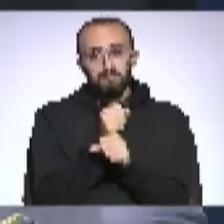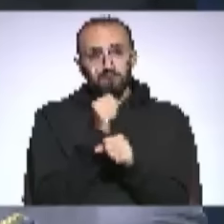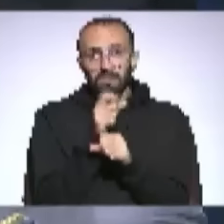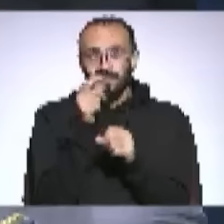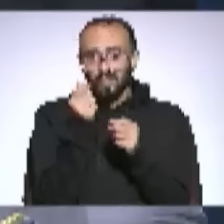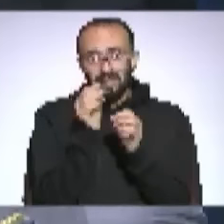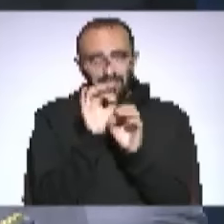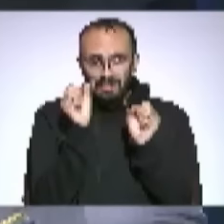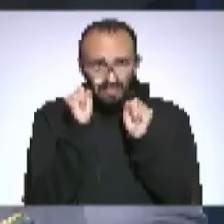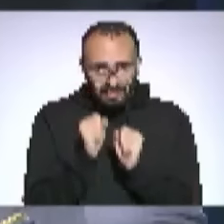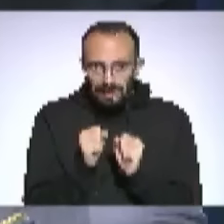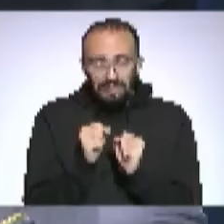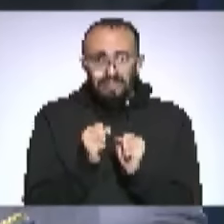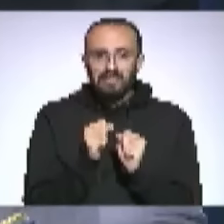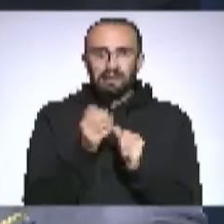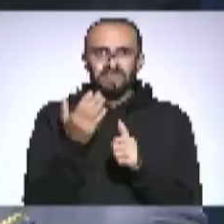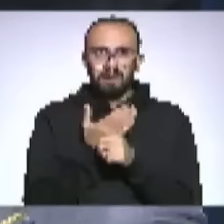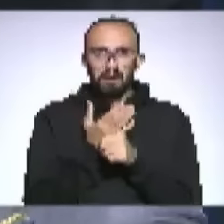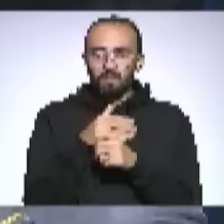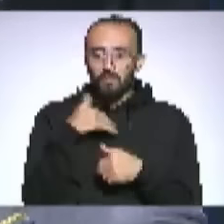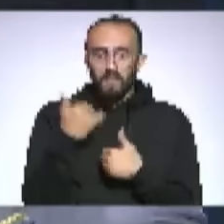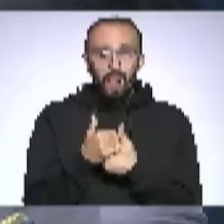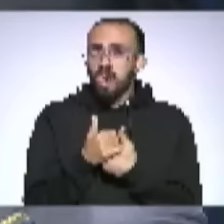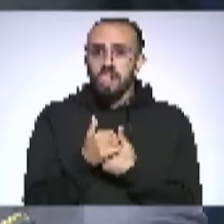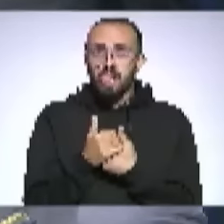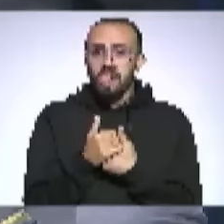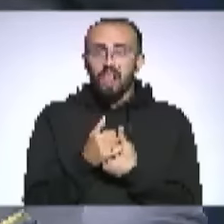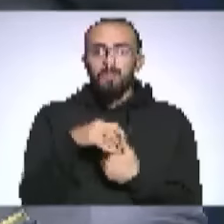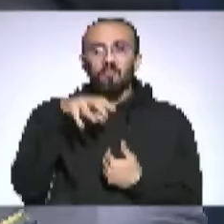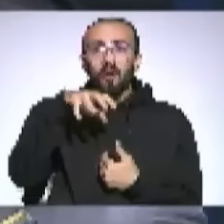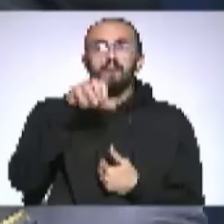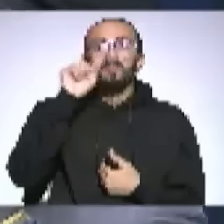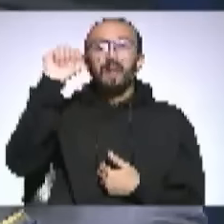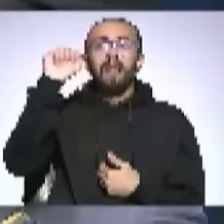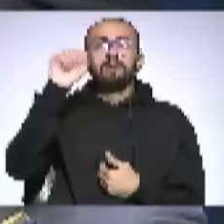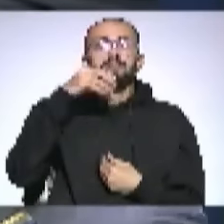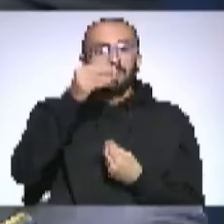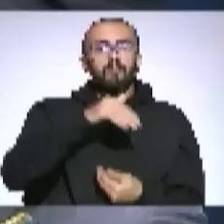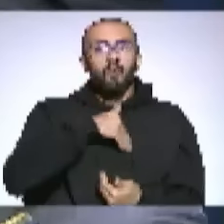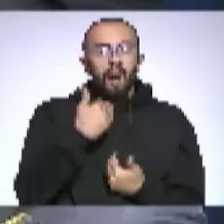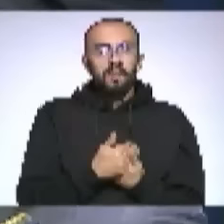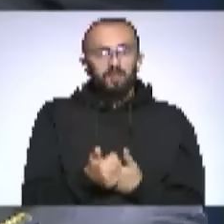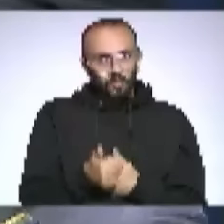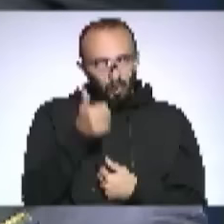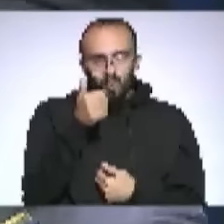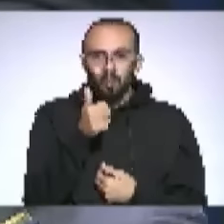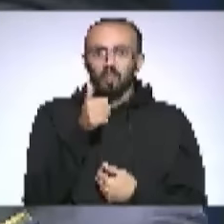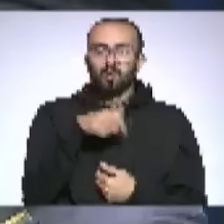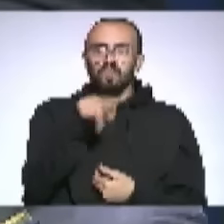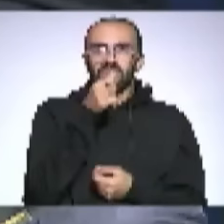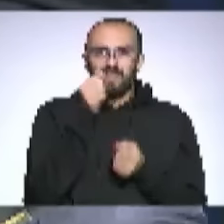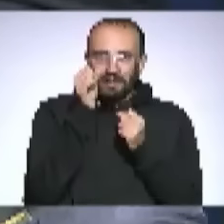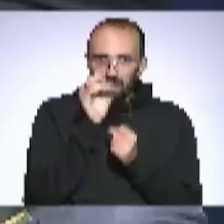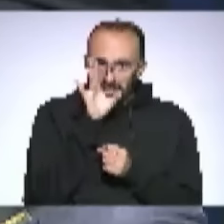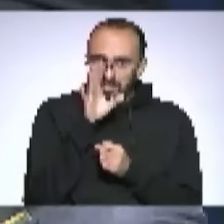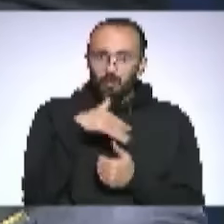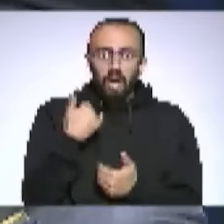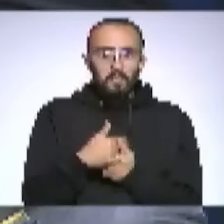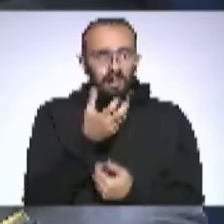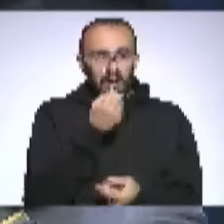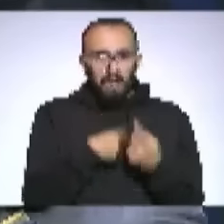تسمح بانها تعين محامي الدوله بتعين محامي للاسر الغير قادره والمحامي يجيب لها كل